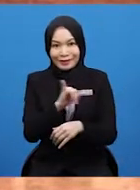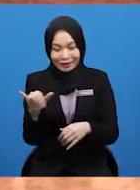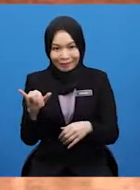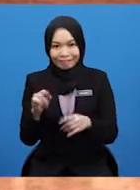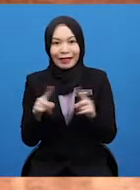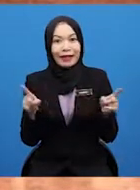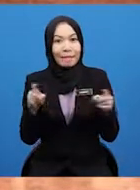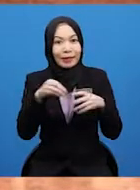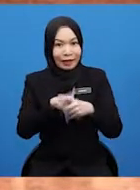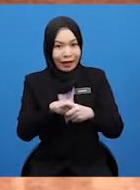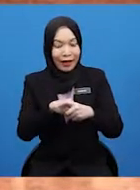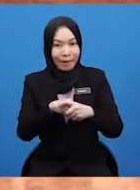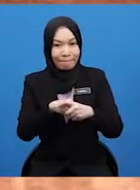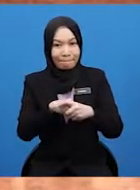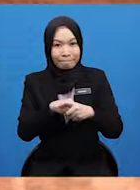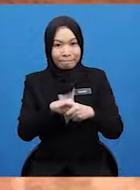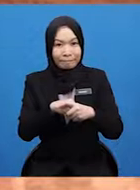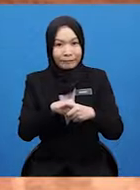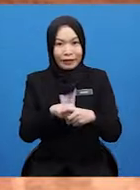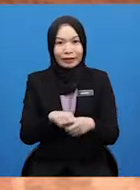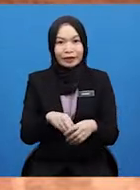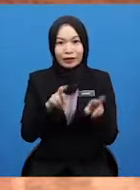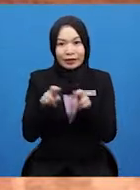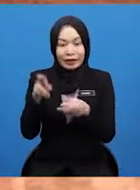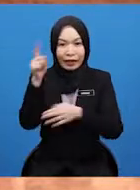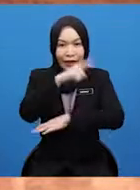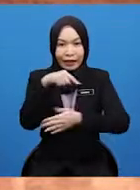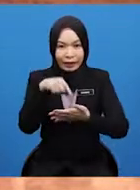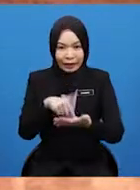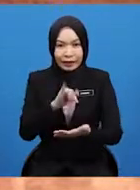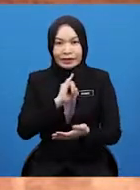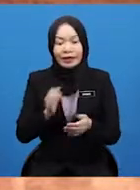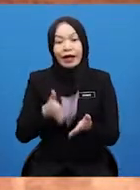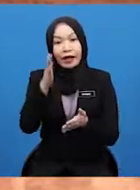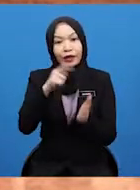ini, kita memberi fokus kepada logo syarikat perniagaan sahaja.